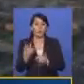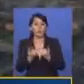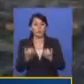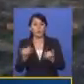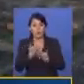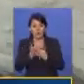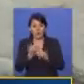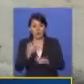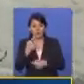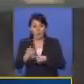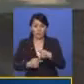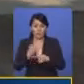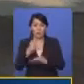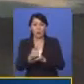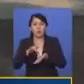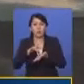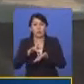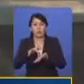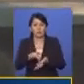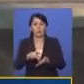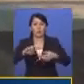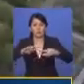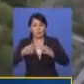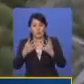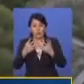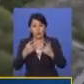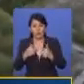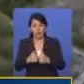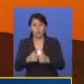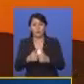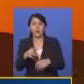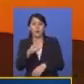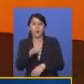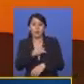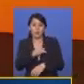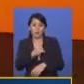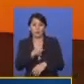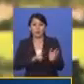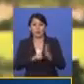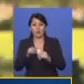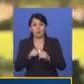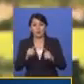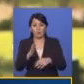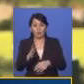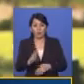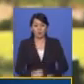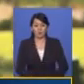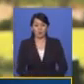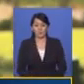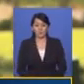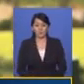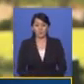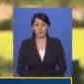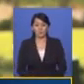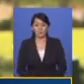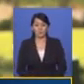жасалмаған. Ендігі міндет осы туризмді тұншықтырған түйткілдерді шешу. Эко және этнотуризмді түлету қолға алынбақ. Уже отозвались